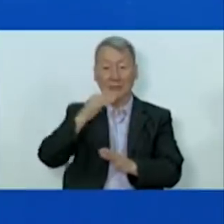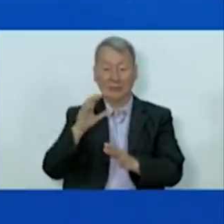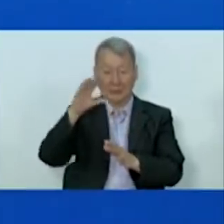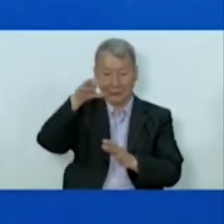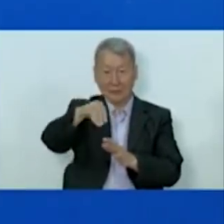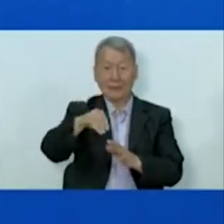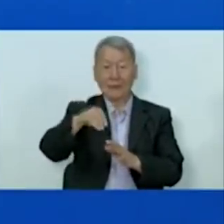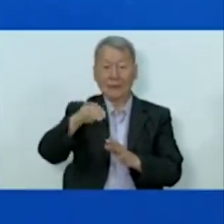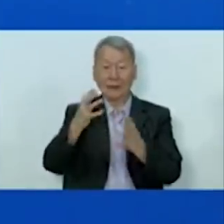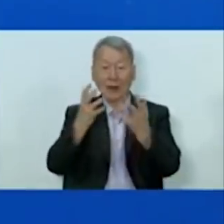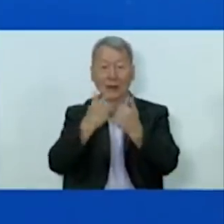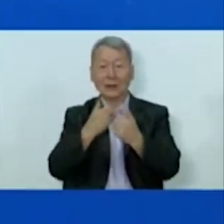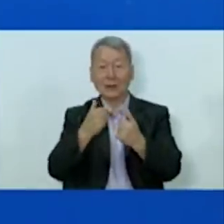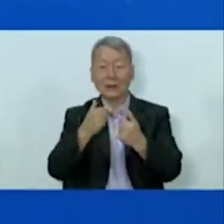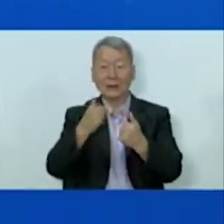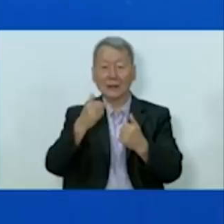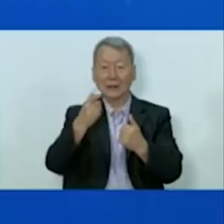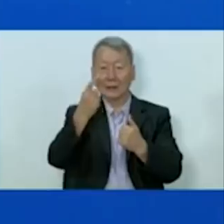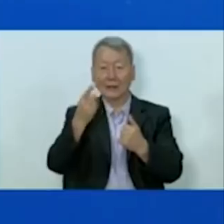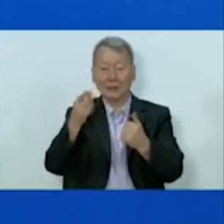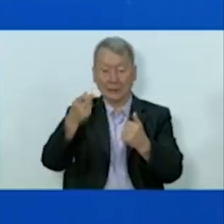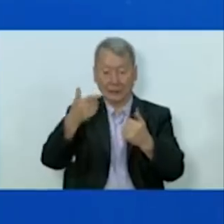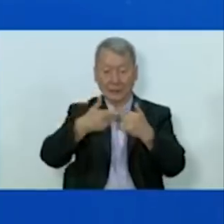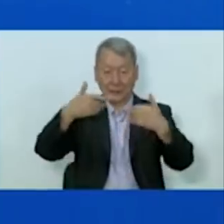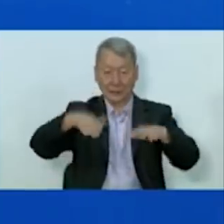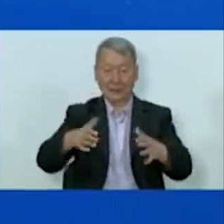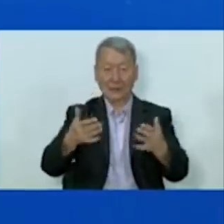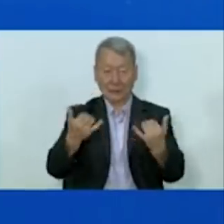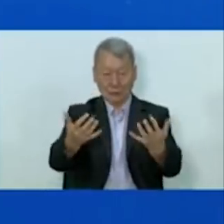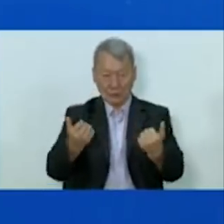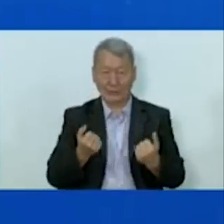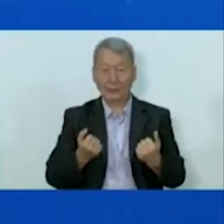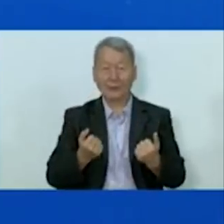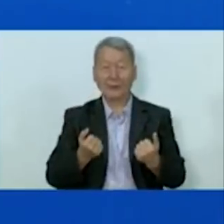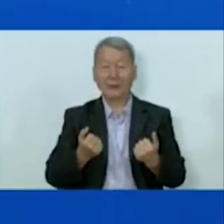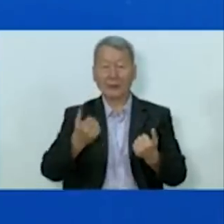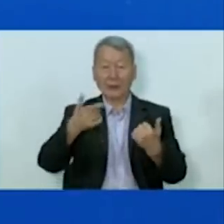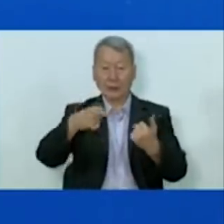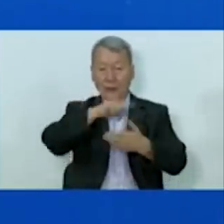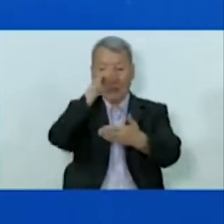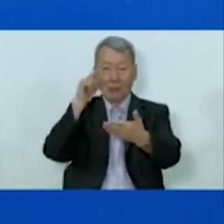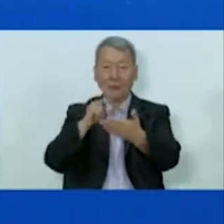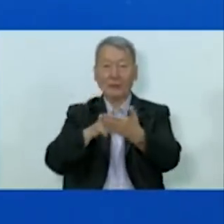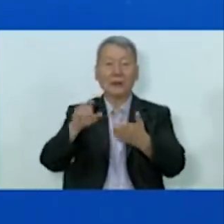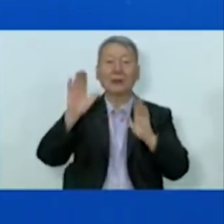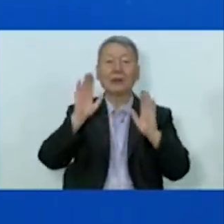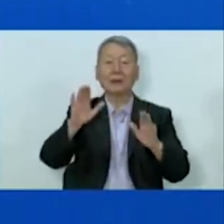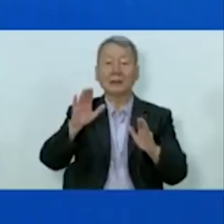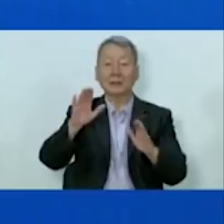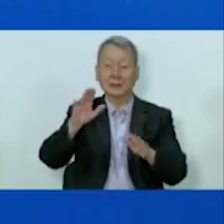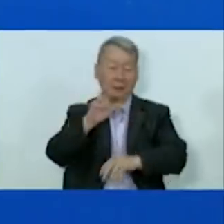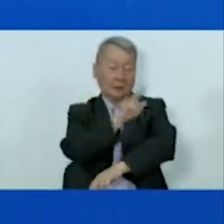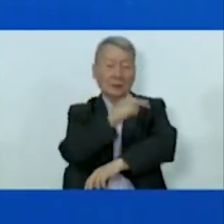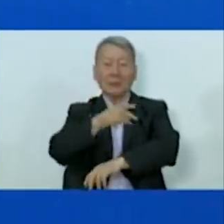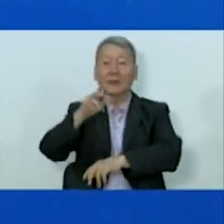жогорулагандыгына карабастан статистиканы бириктирүү чечимин кабыл алдык. Бул маселе ар кыл